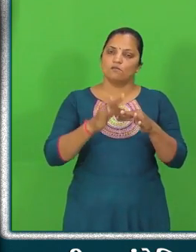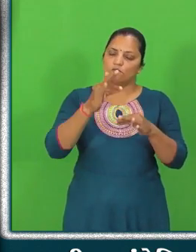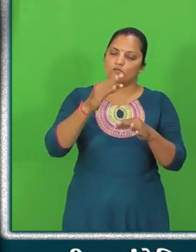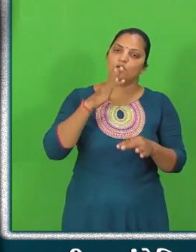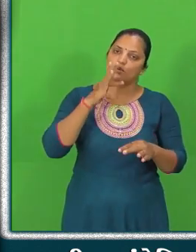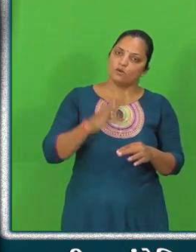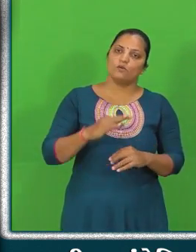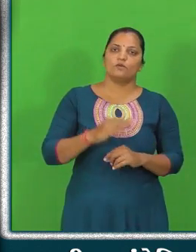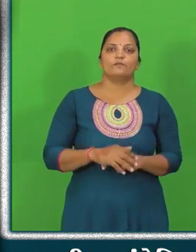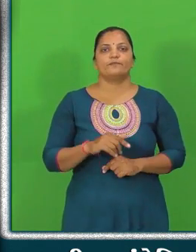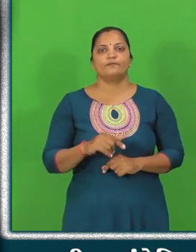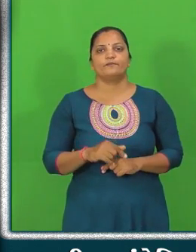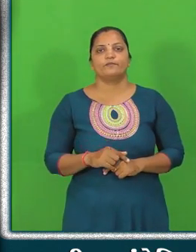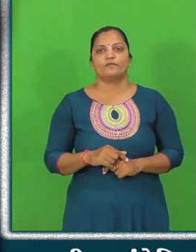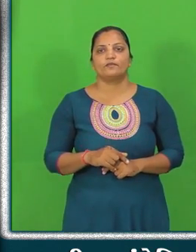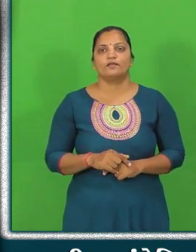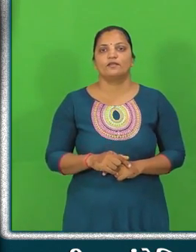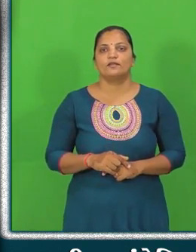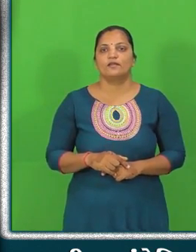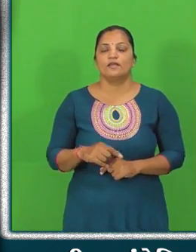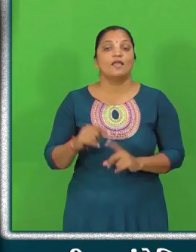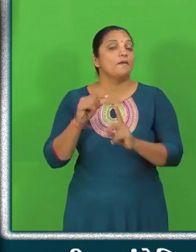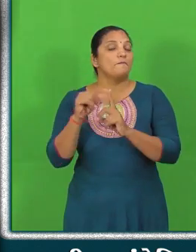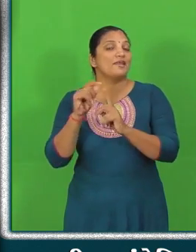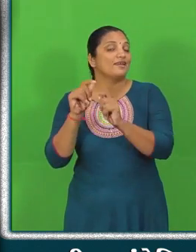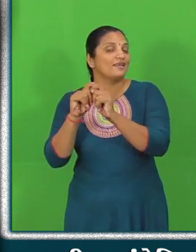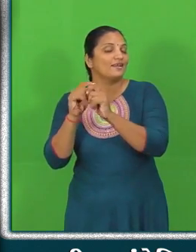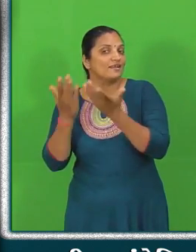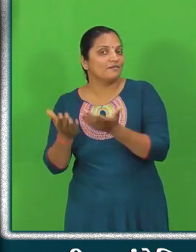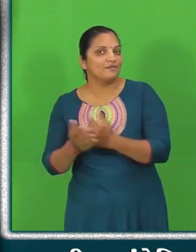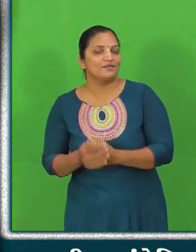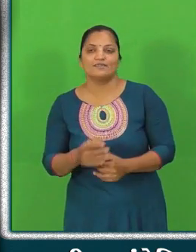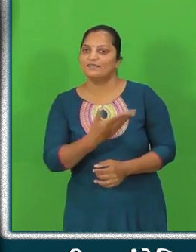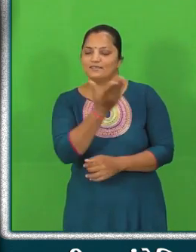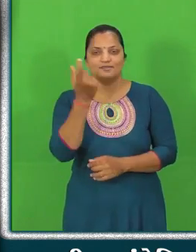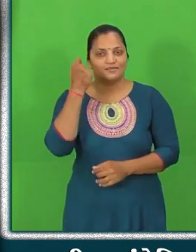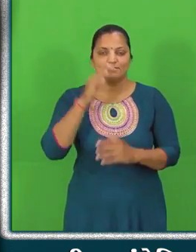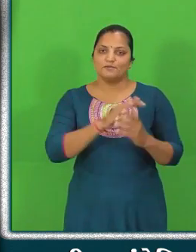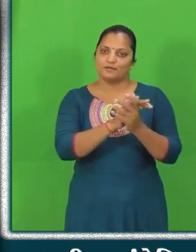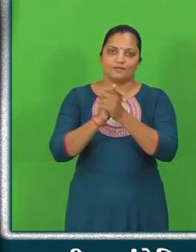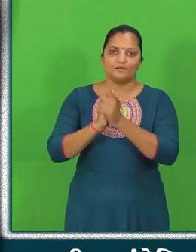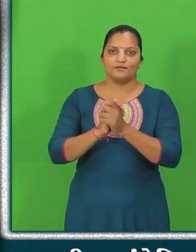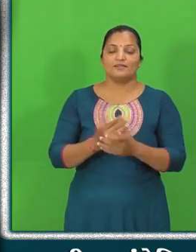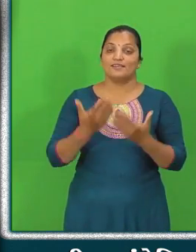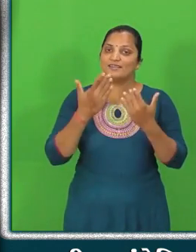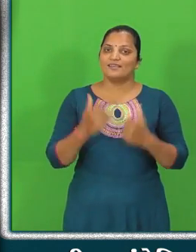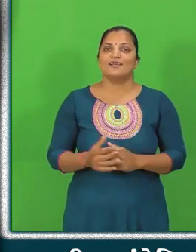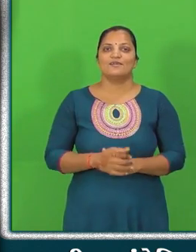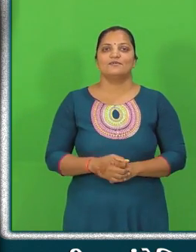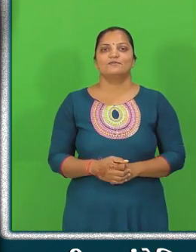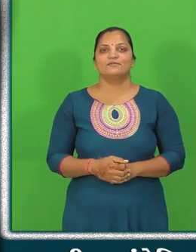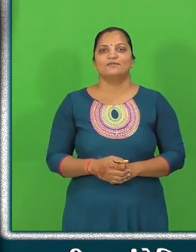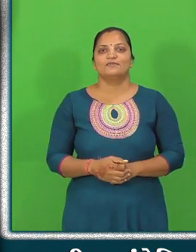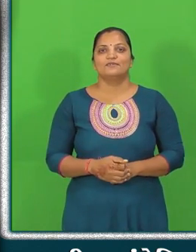કરીશું અને ચોક્કસ માપથી આપણે આ પ્રેક્ટિકલ પણ કરીશું. સમજ પડી ગઈ હશે દરેક મિત્રોને. તો હવે